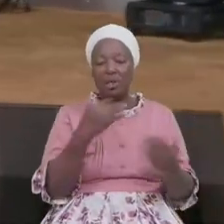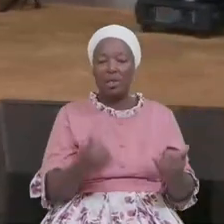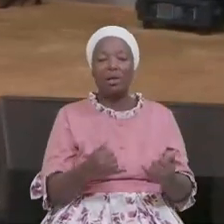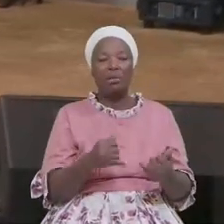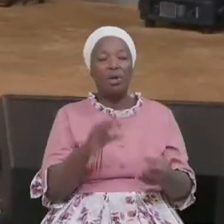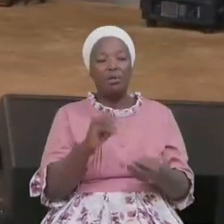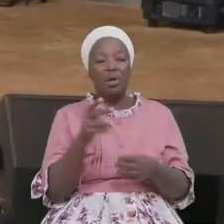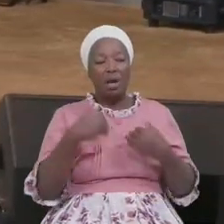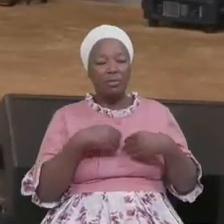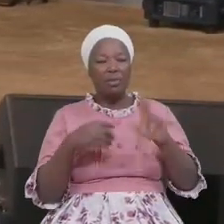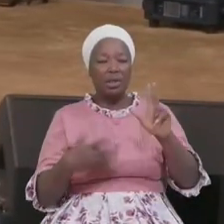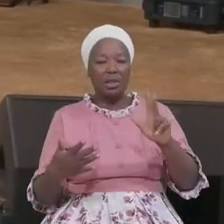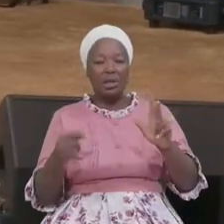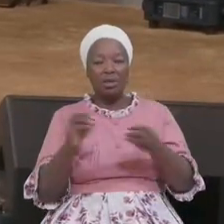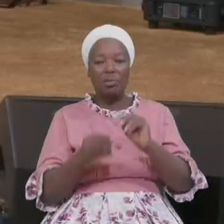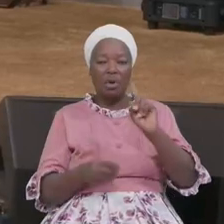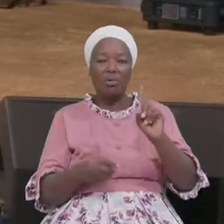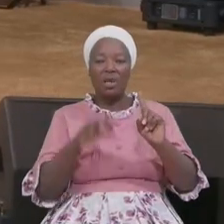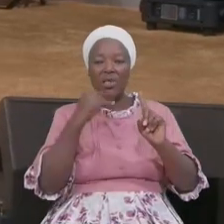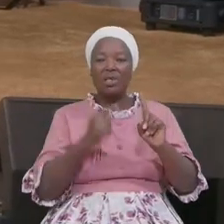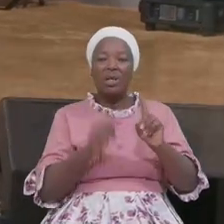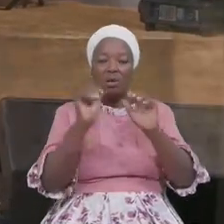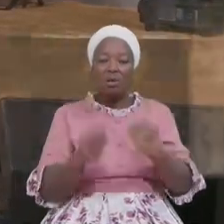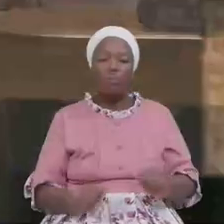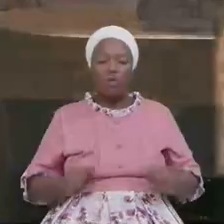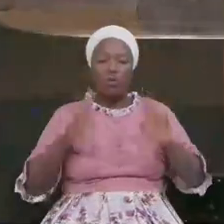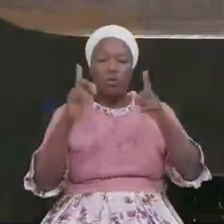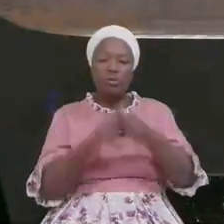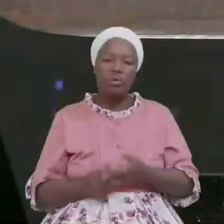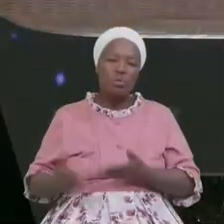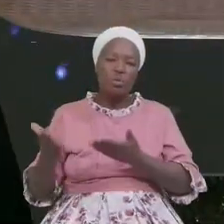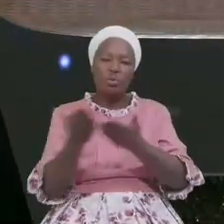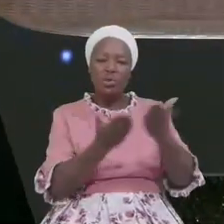Premièrement, voyons la commission de servir et d'avancer.